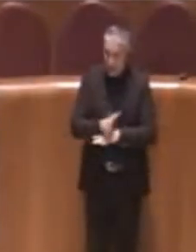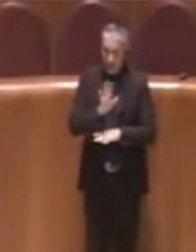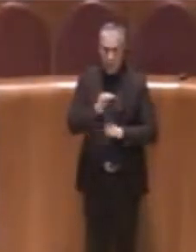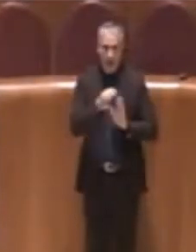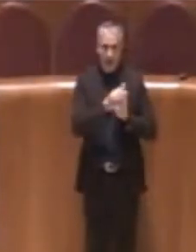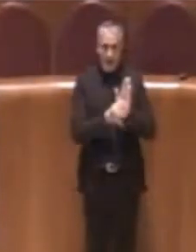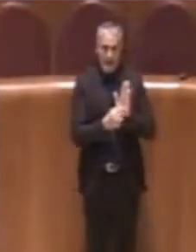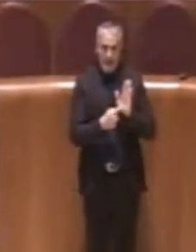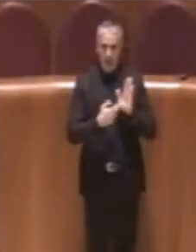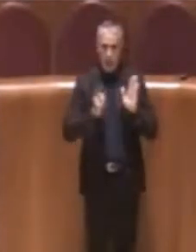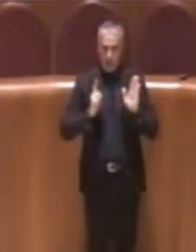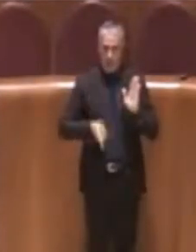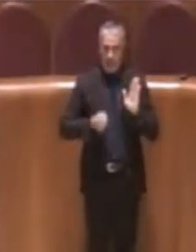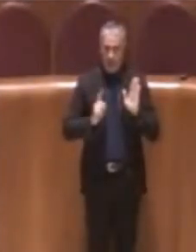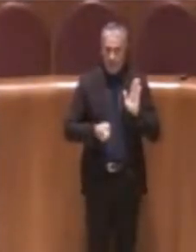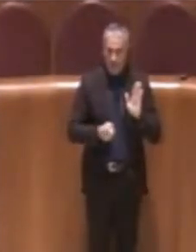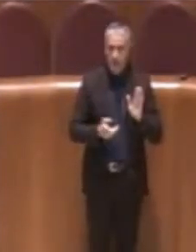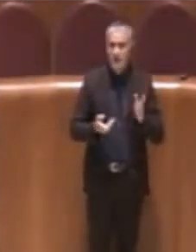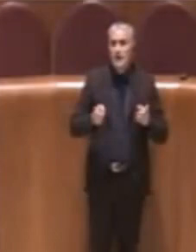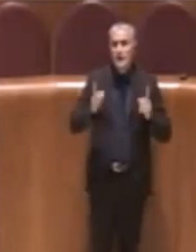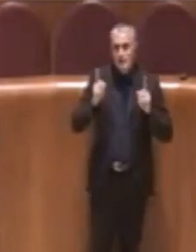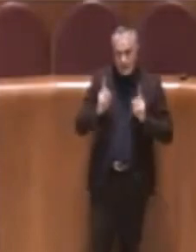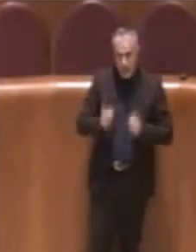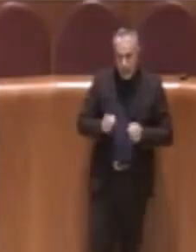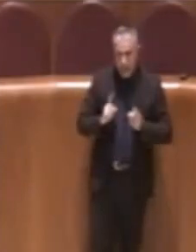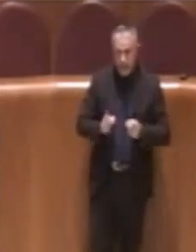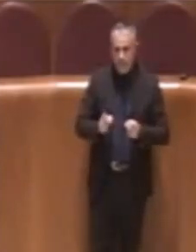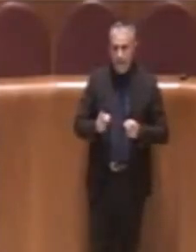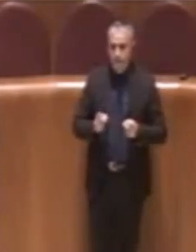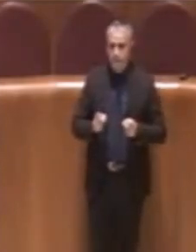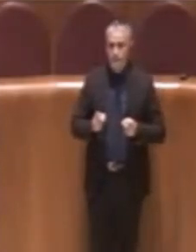intervenuti oggi. Bisogna dare